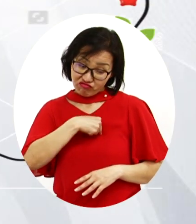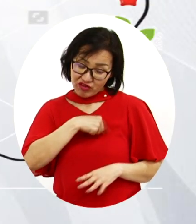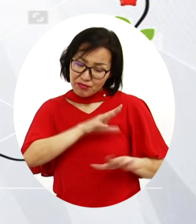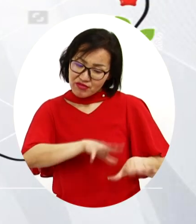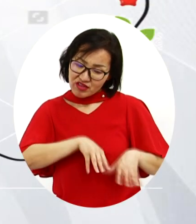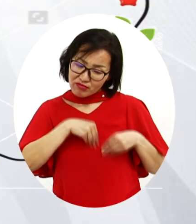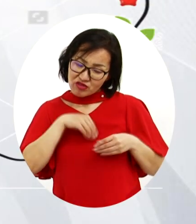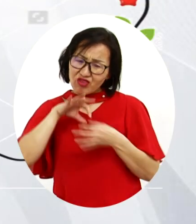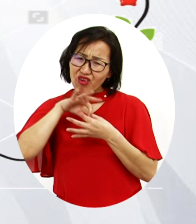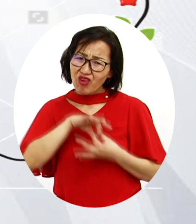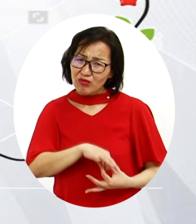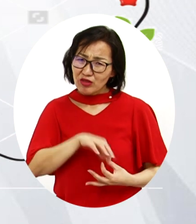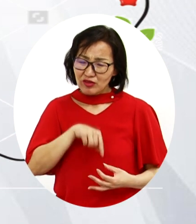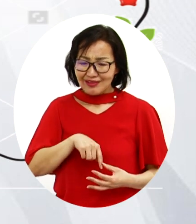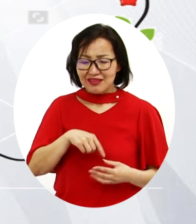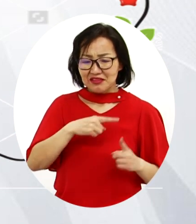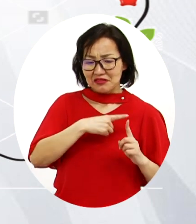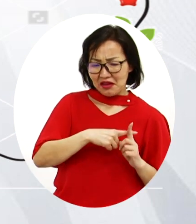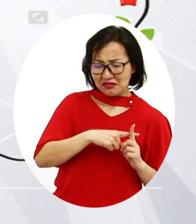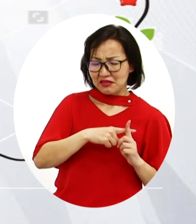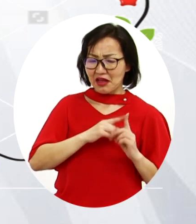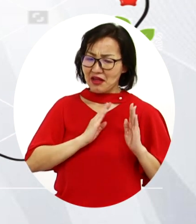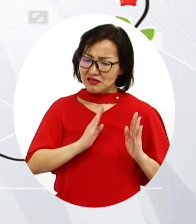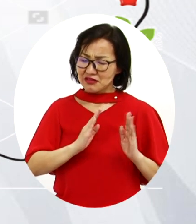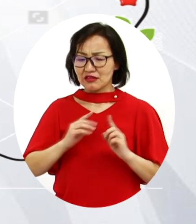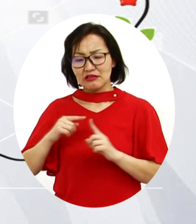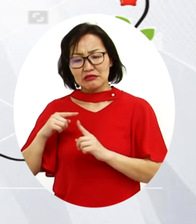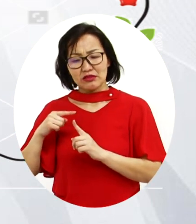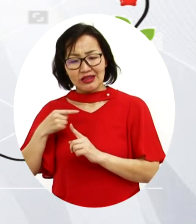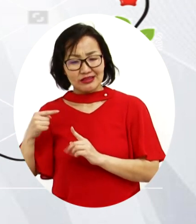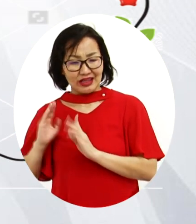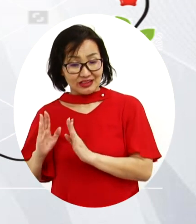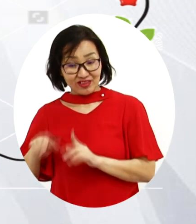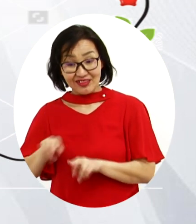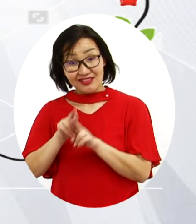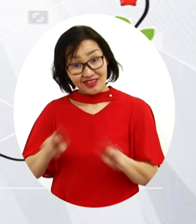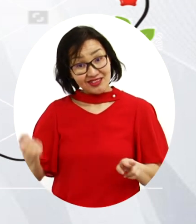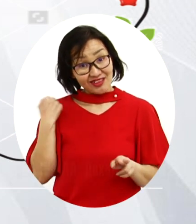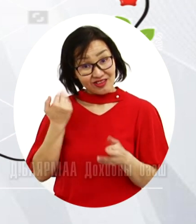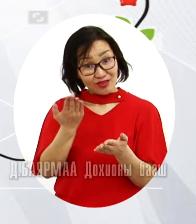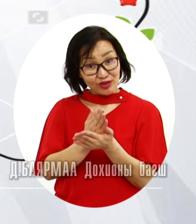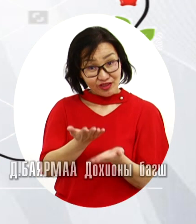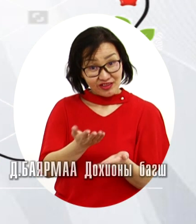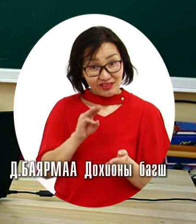сэтгэлийн хөдөлгөөн мэдрэмжээс шалтгаалдгийг ойлгож таатай таагүй мэдрэмжүүдээ ялгаж чаддаг